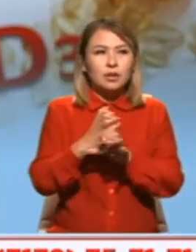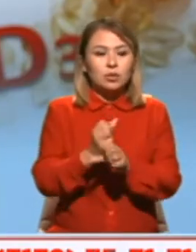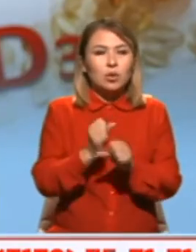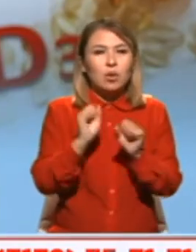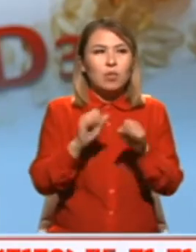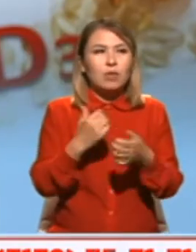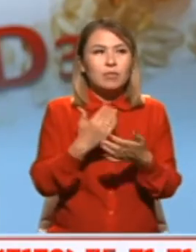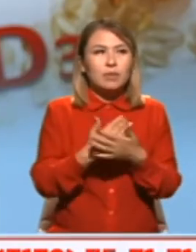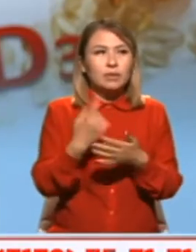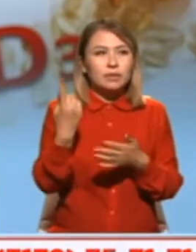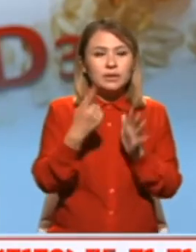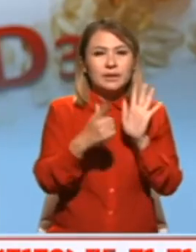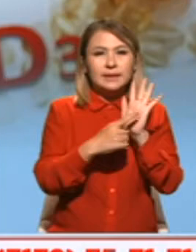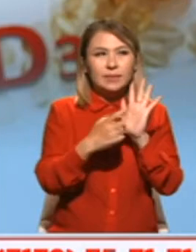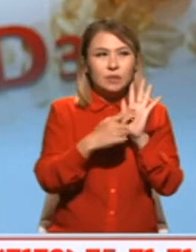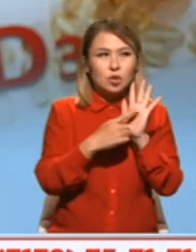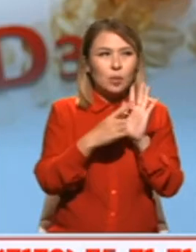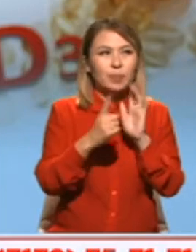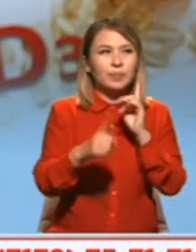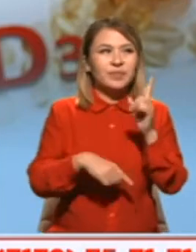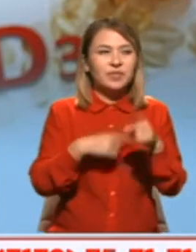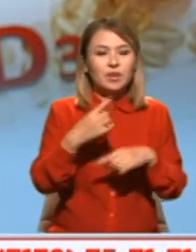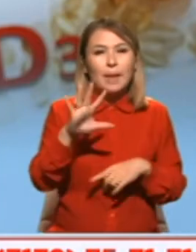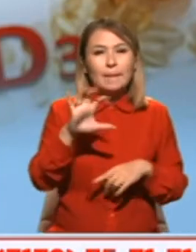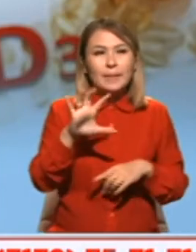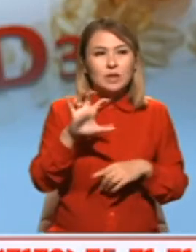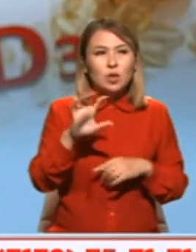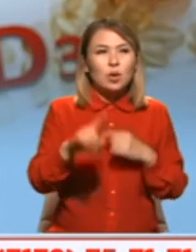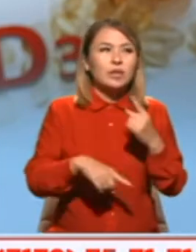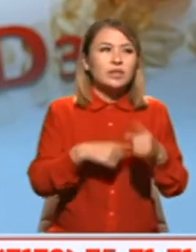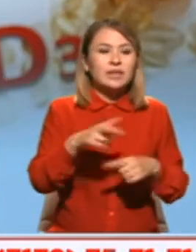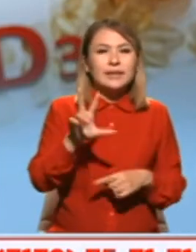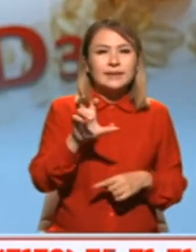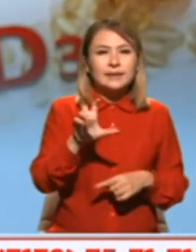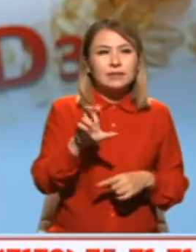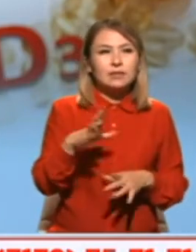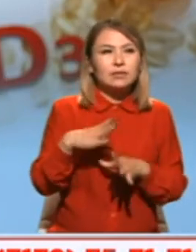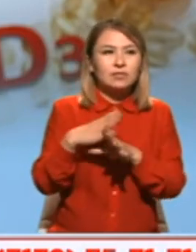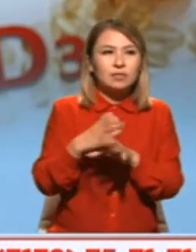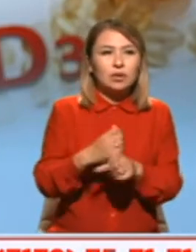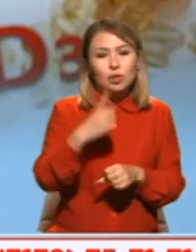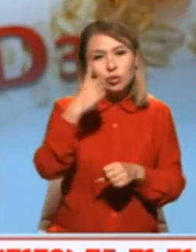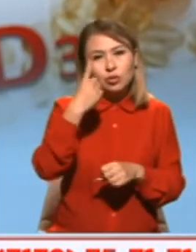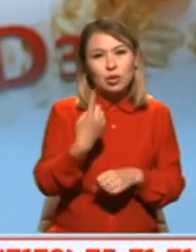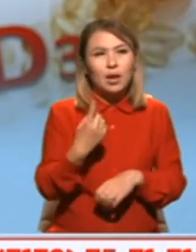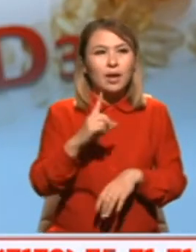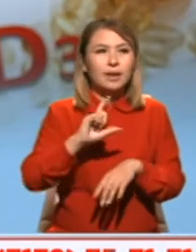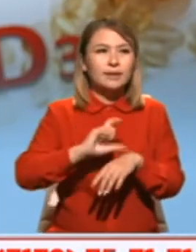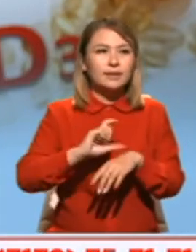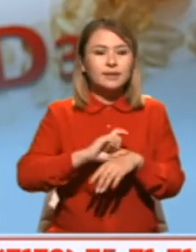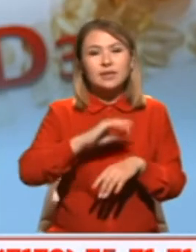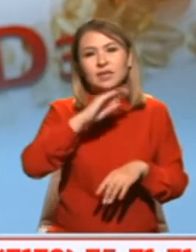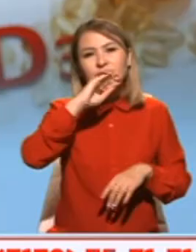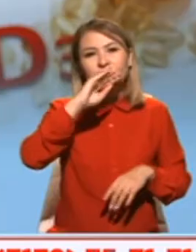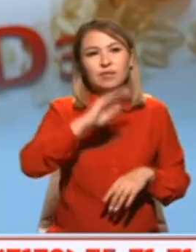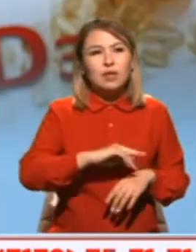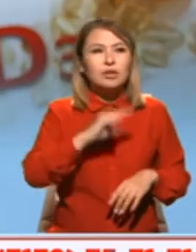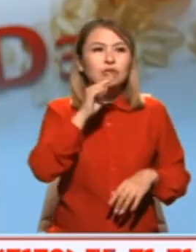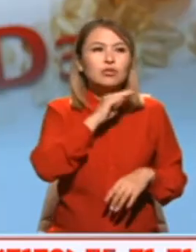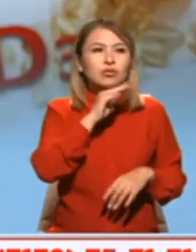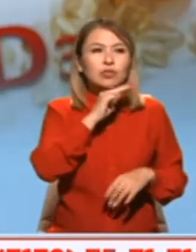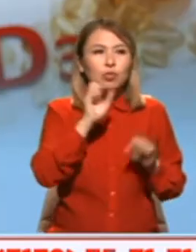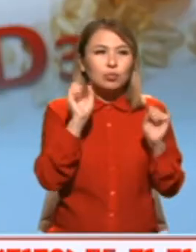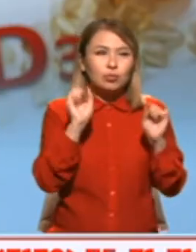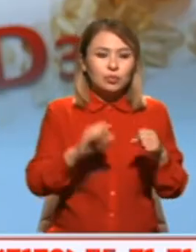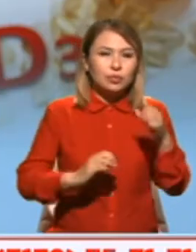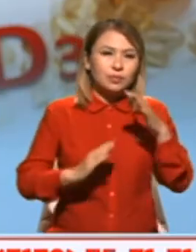болады. Бірінші күні 700, екінші күні 500, үшінші күні 300. Сосын тек күніне бір кесе, яғни 150-200 мл-ге